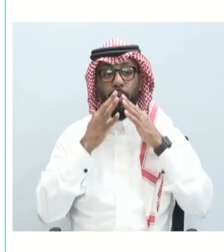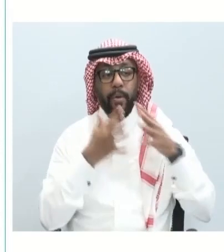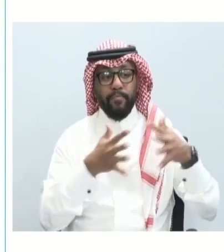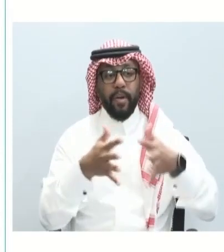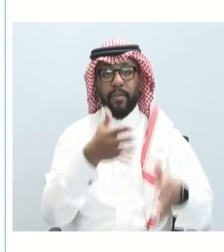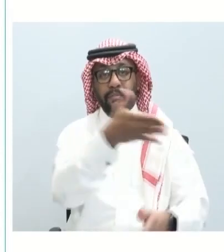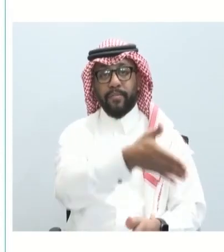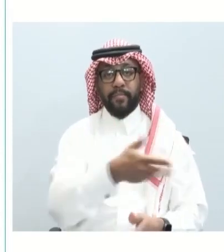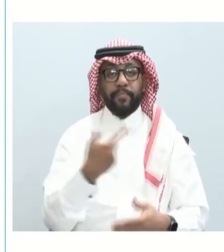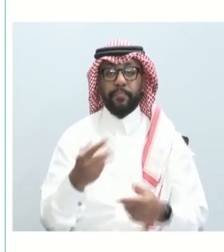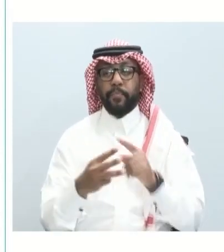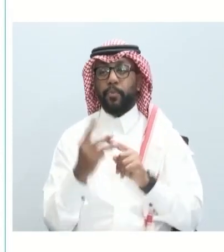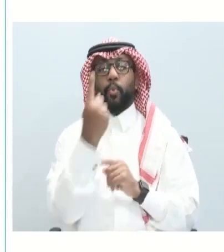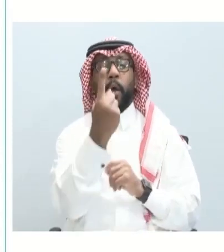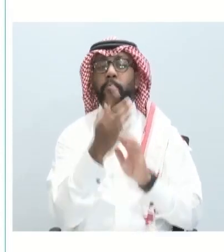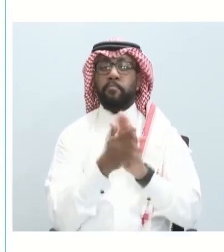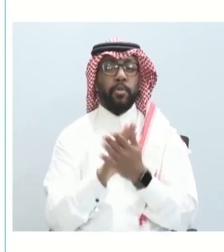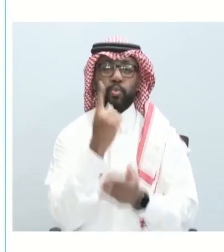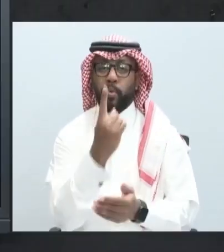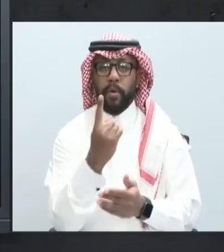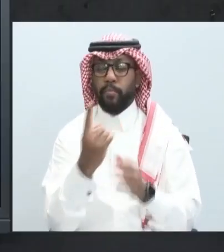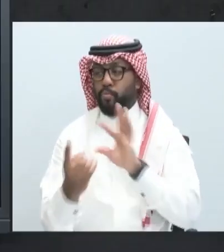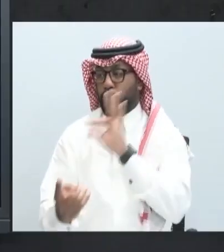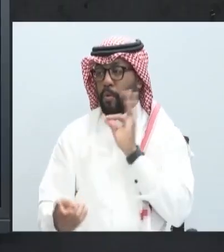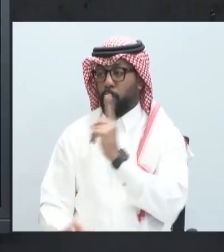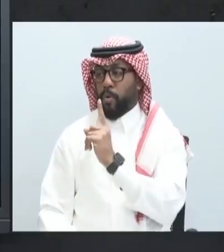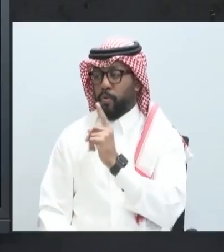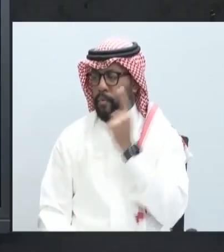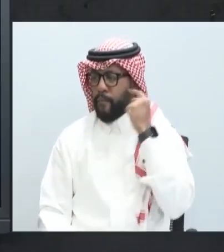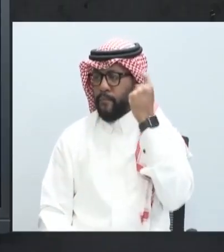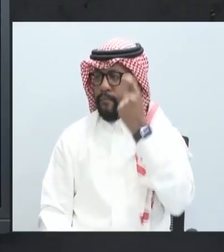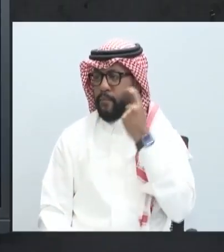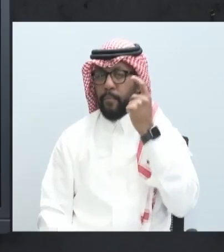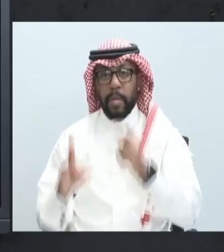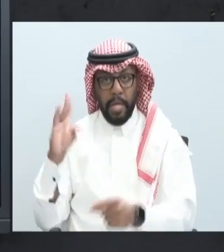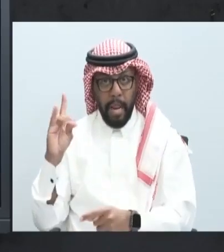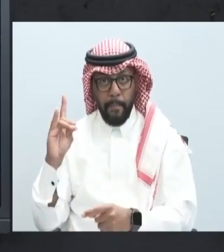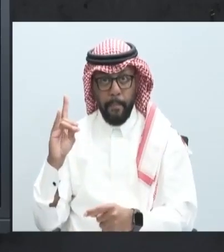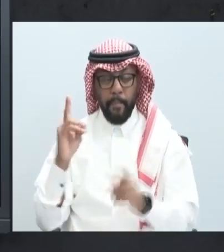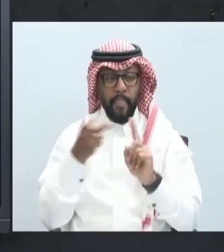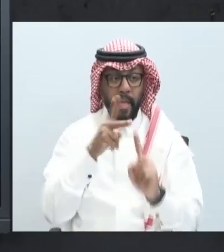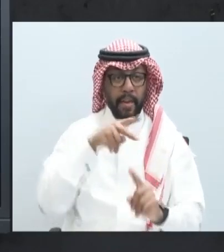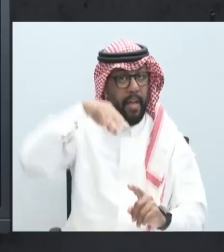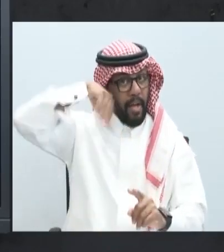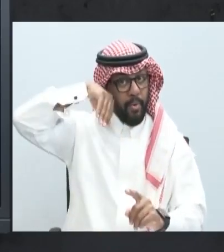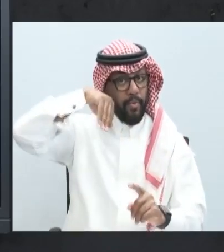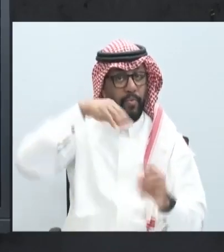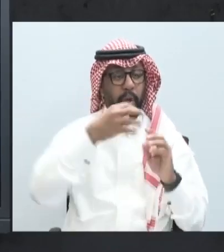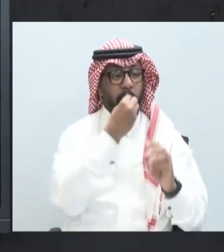ان ياخذ اكثر من غرض واحد لديه كلب خروف وخضروات